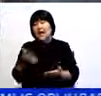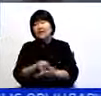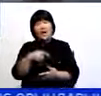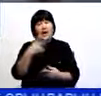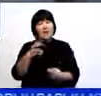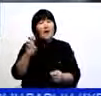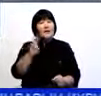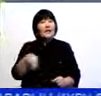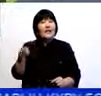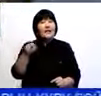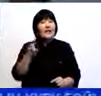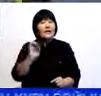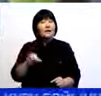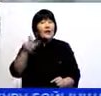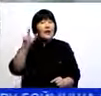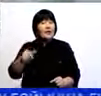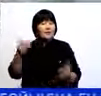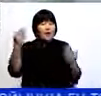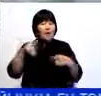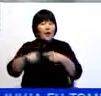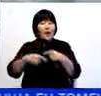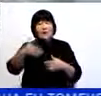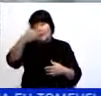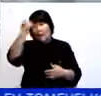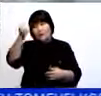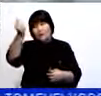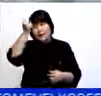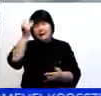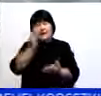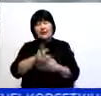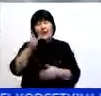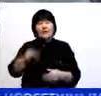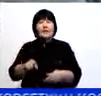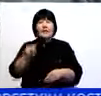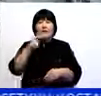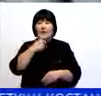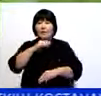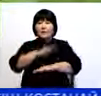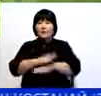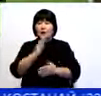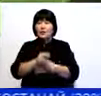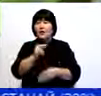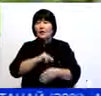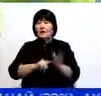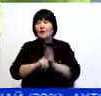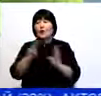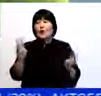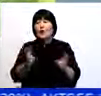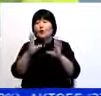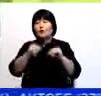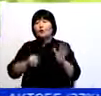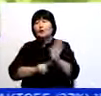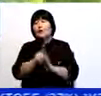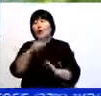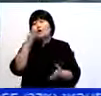кетейік, Бағдат Данилов азаматтық болмысымен артында өшпес із қалдырған азамат. Темірдей тәртіп ұстанған ол, еңбек жолын өрт сөндіруші болып